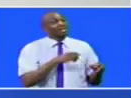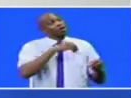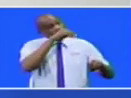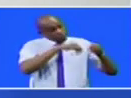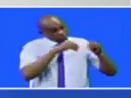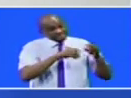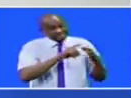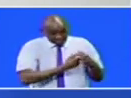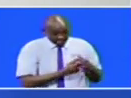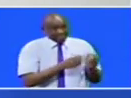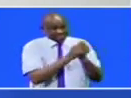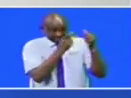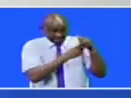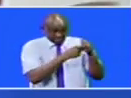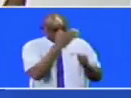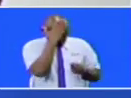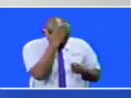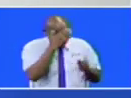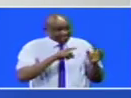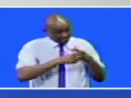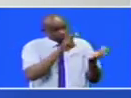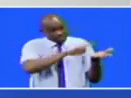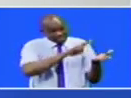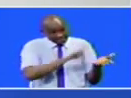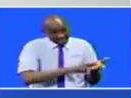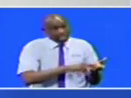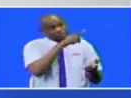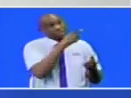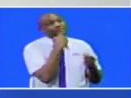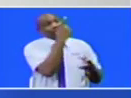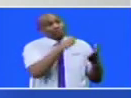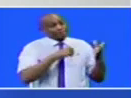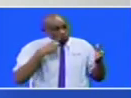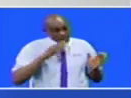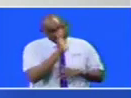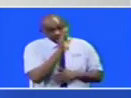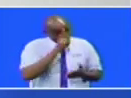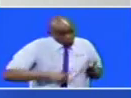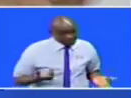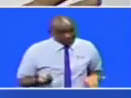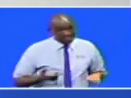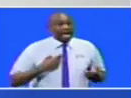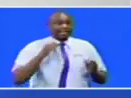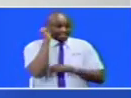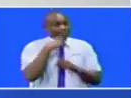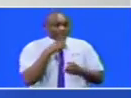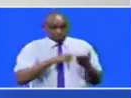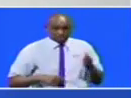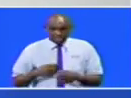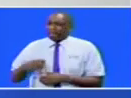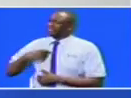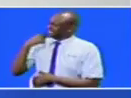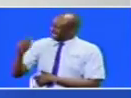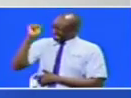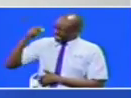tarehe 16 mwezi huu, siku ya Jumatatu, na itakuwa kipindi cha mwezi mmoja. Ujumbe wako maalum kwa wafuasi wenu wote na Wakenya kwa ujumla? Nimewaambia Wakenya